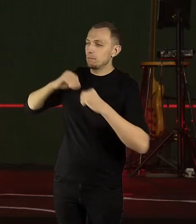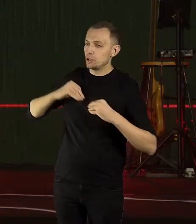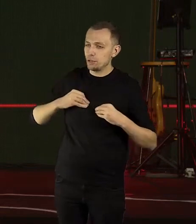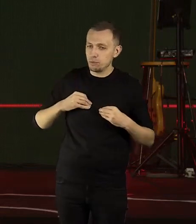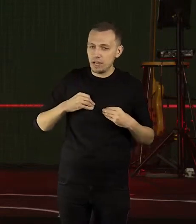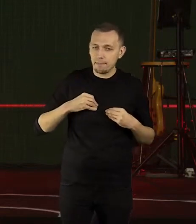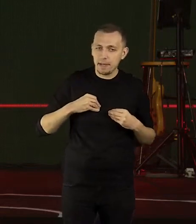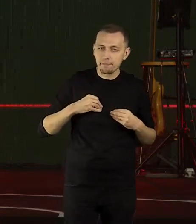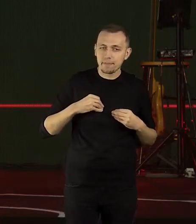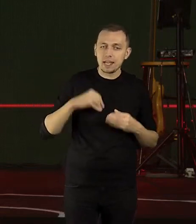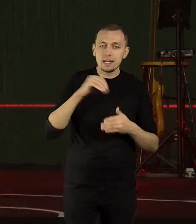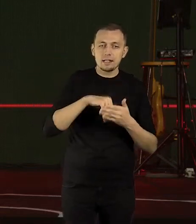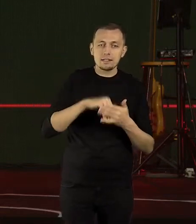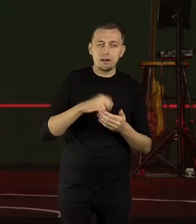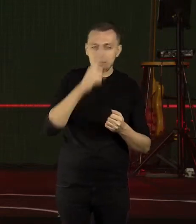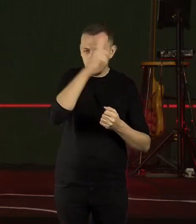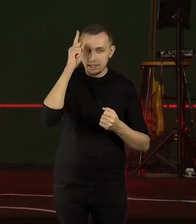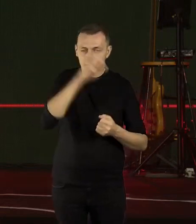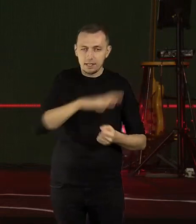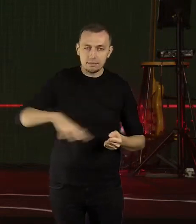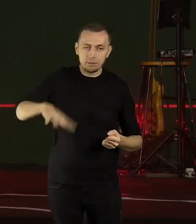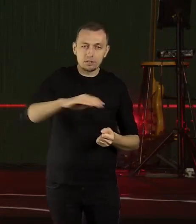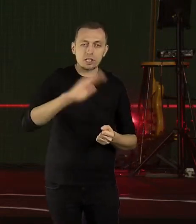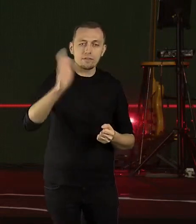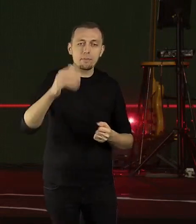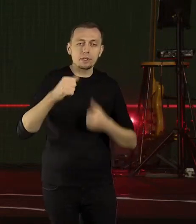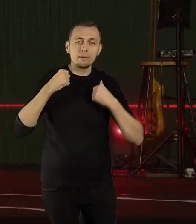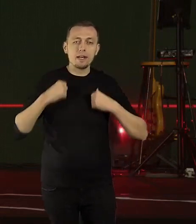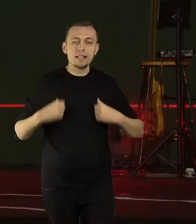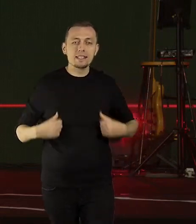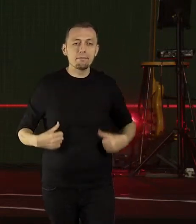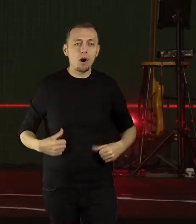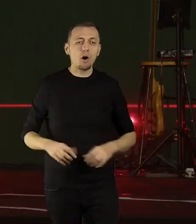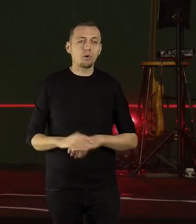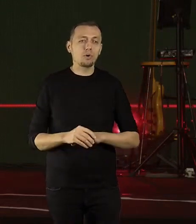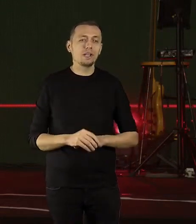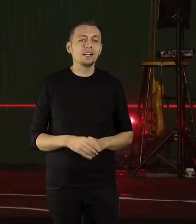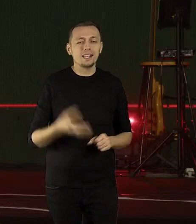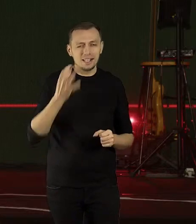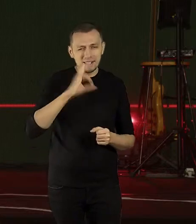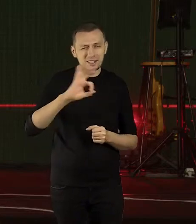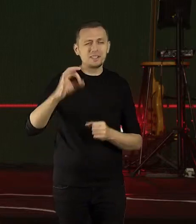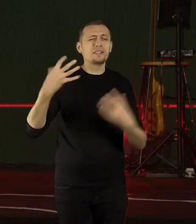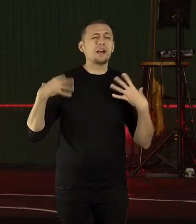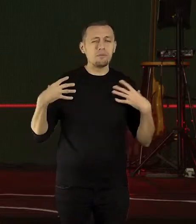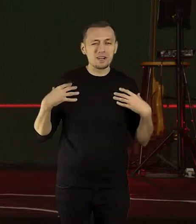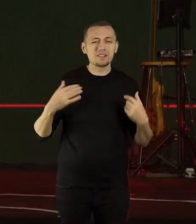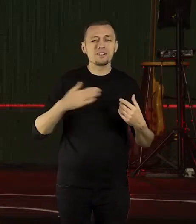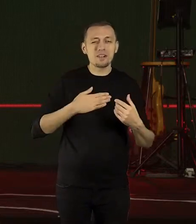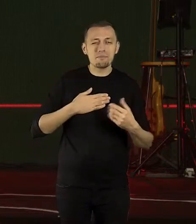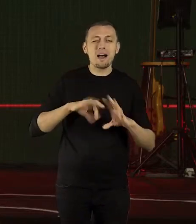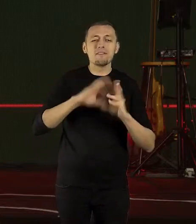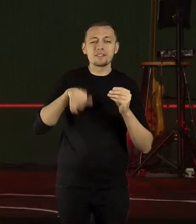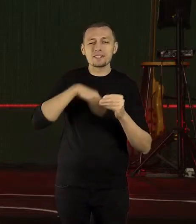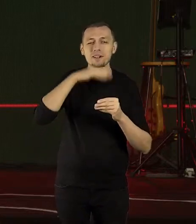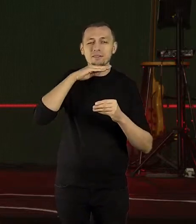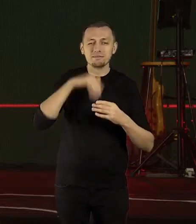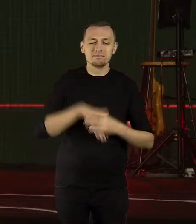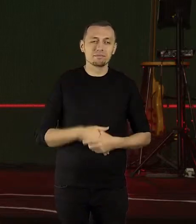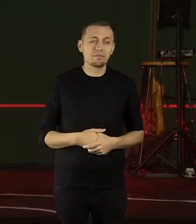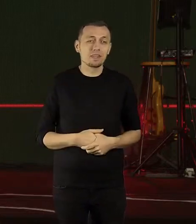A jaką my mamy tendencję? Każdy z nas siedzący na sali może tego nie rozumieć, ale